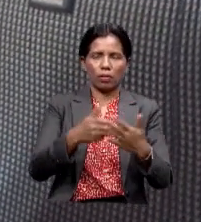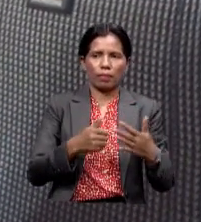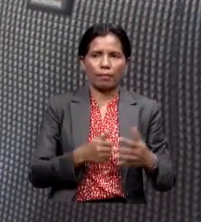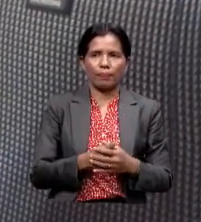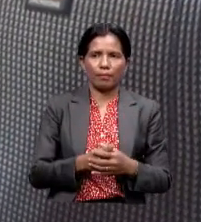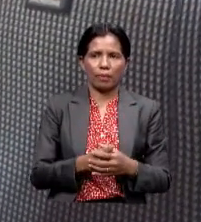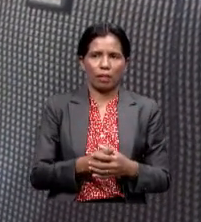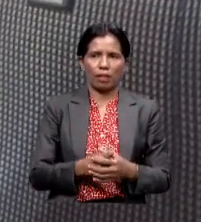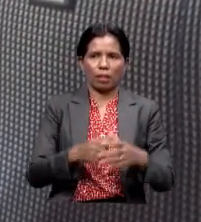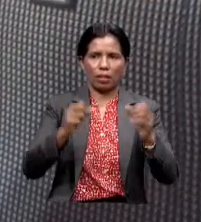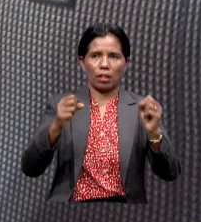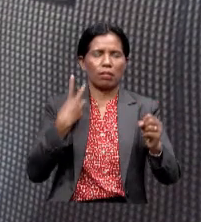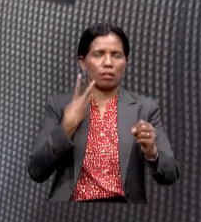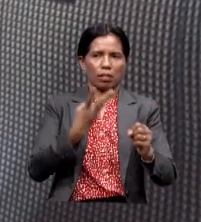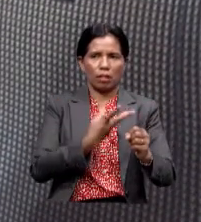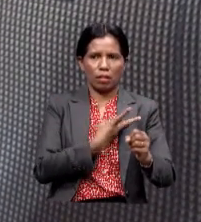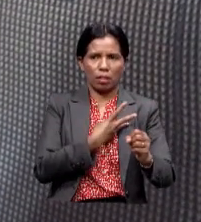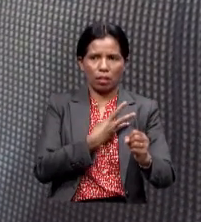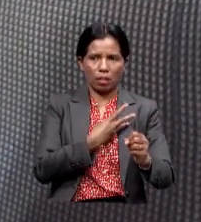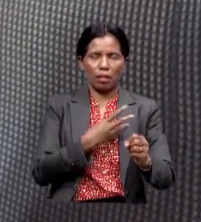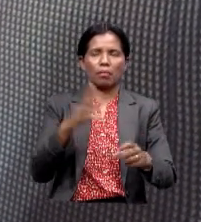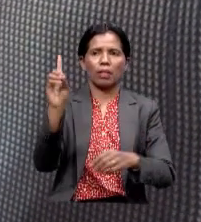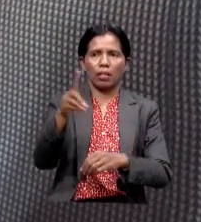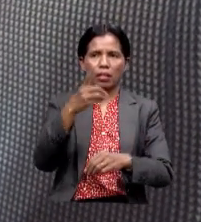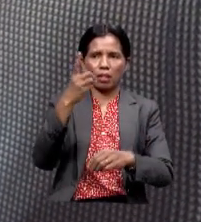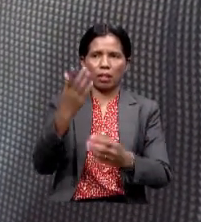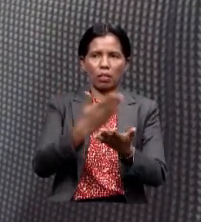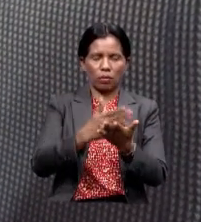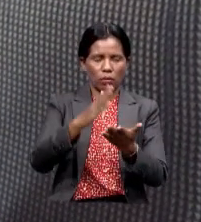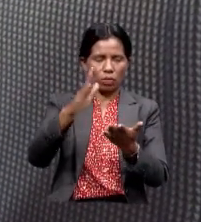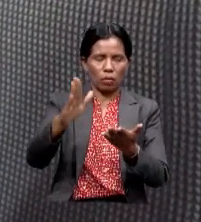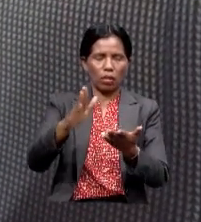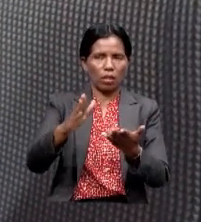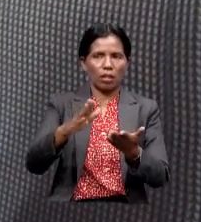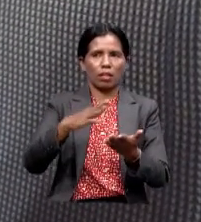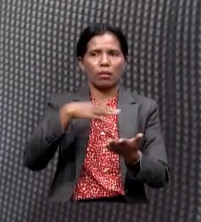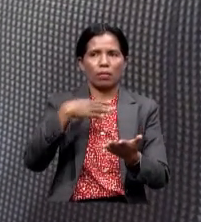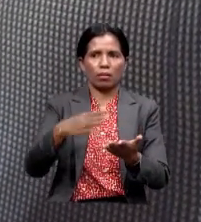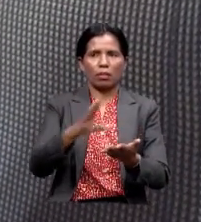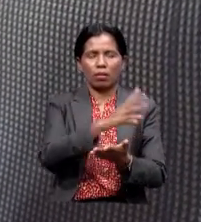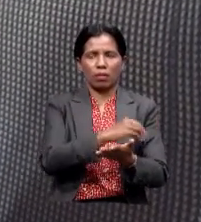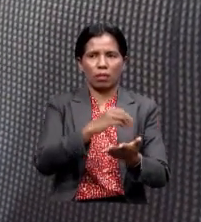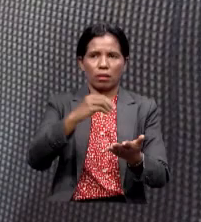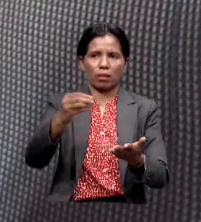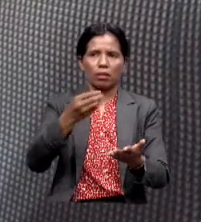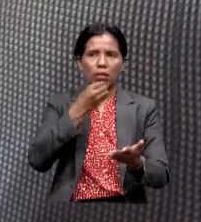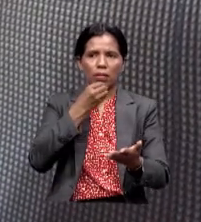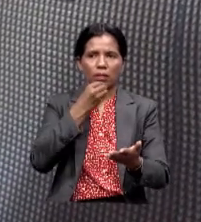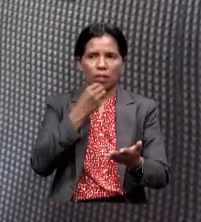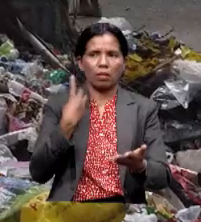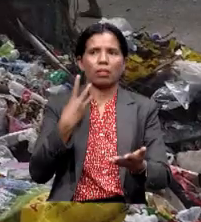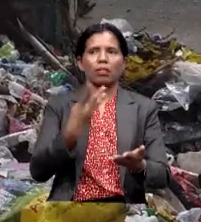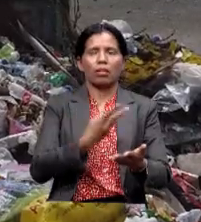sekali. Karena apa? Kami setiap pagi harus beli baikon untuk lalat karena masuk makanan semua. Sedangkan dari